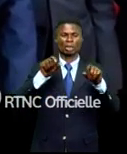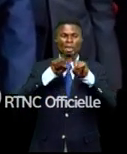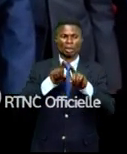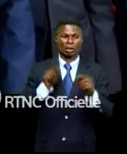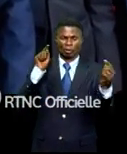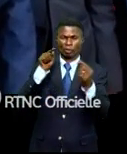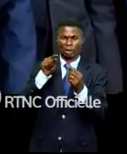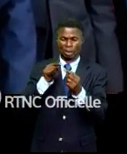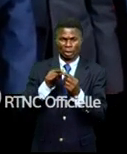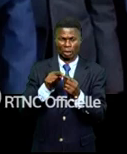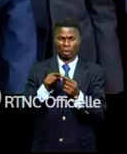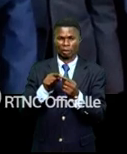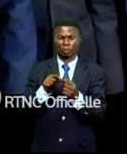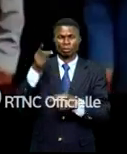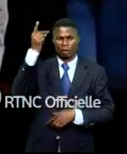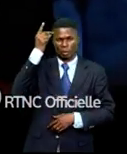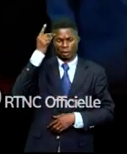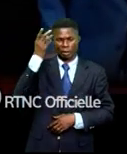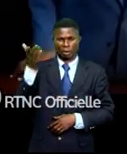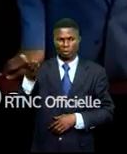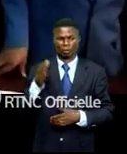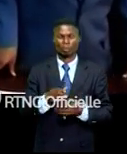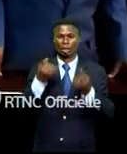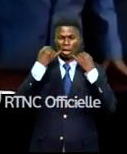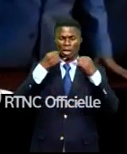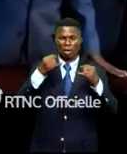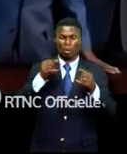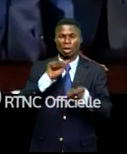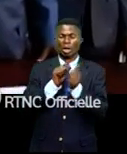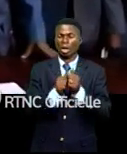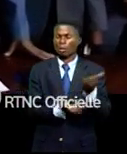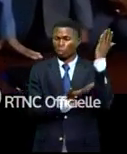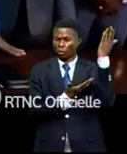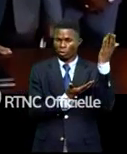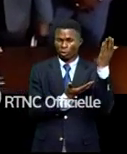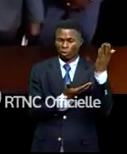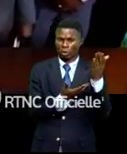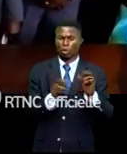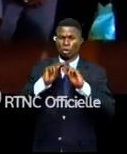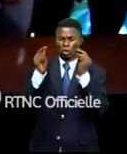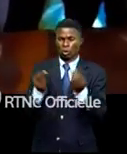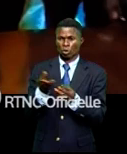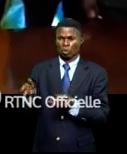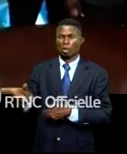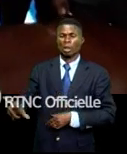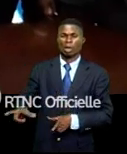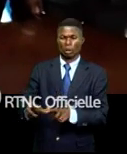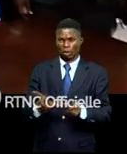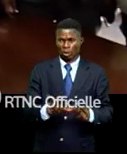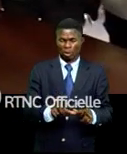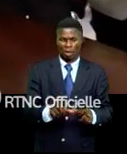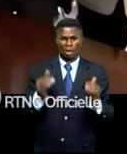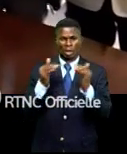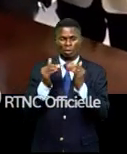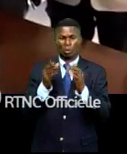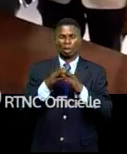vers Kinshasa. Signalons que la préoccupation majeure de cette crème parlementaire lualabaise va de pair avec